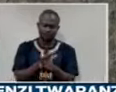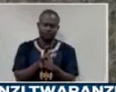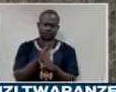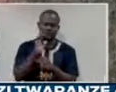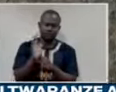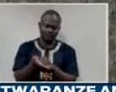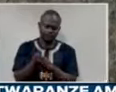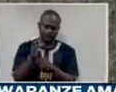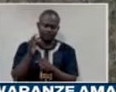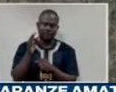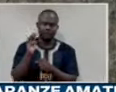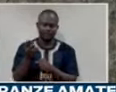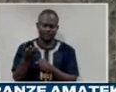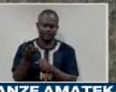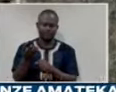5,000, 4,000 gutyo.